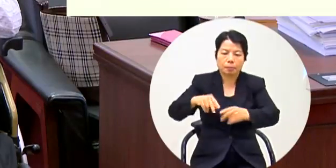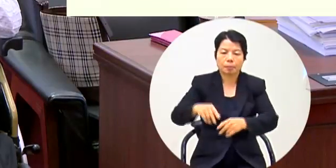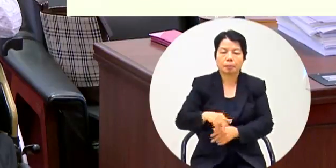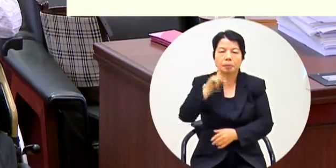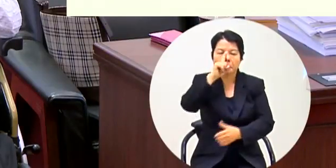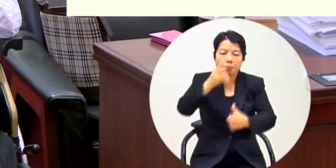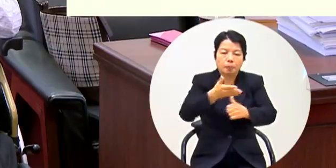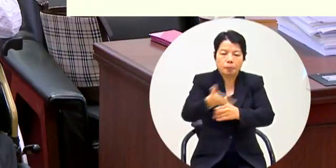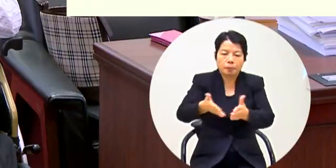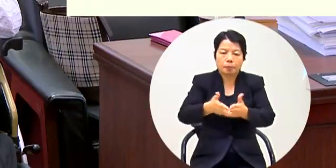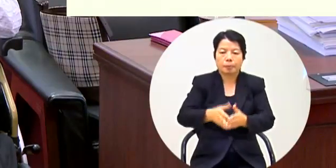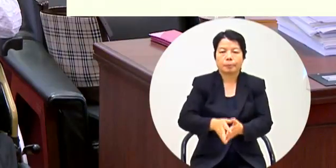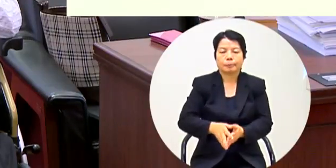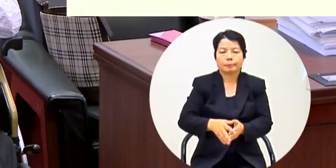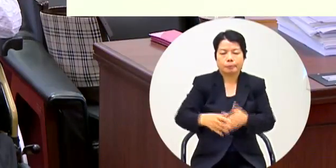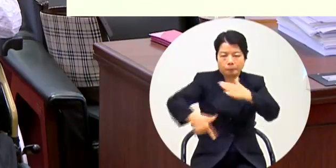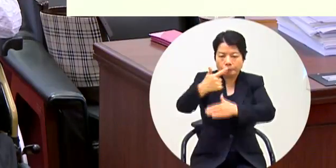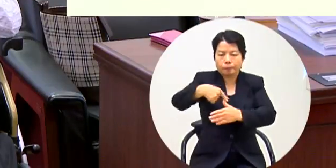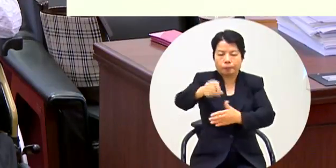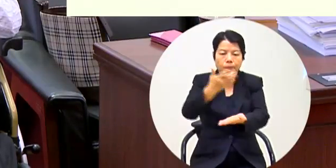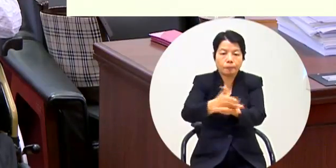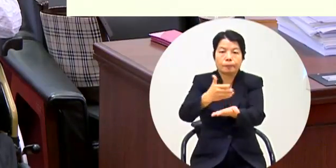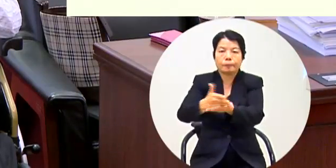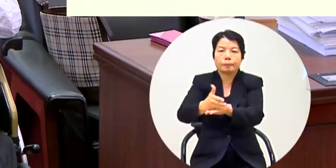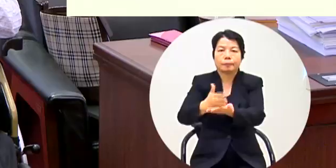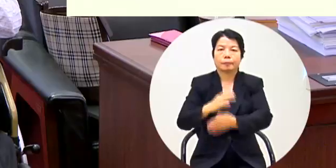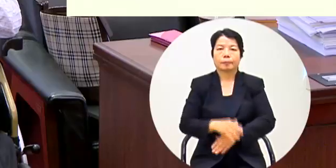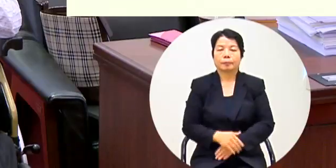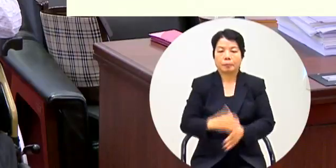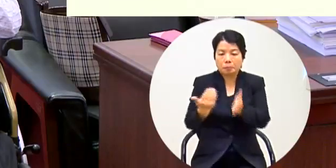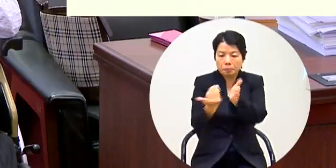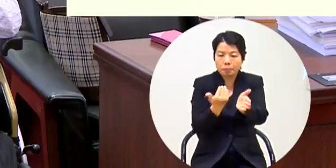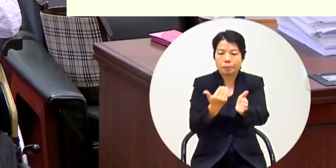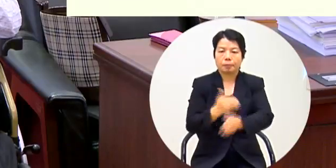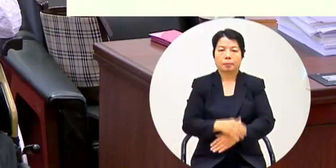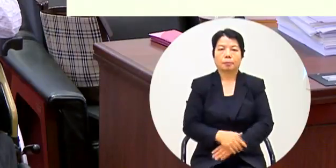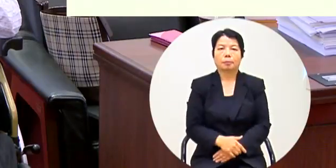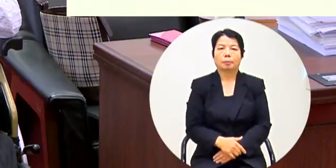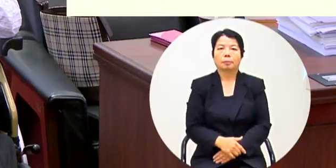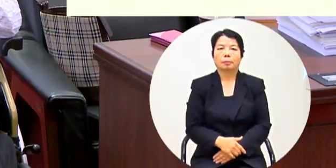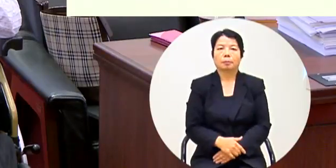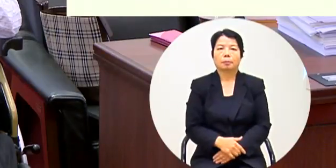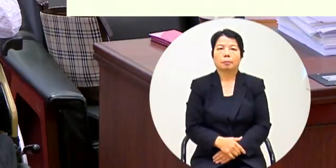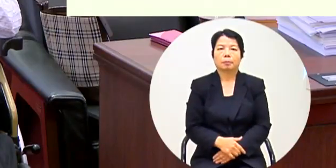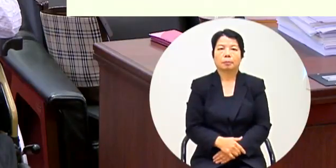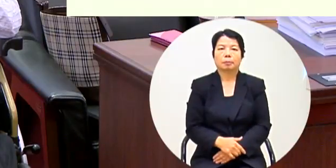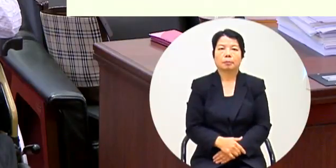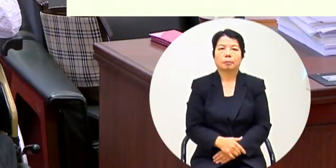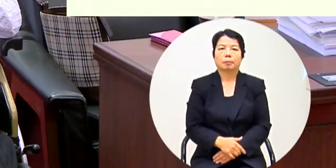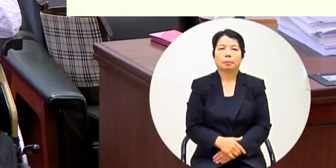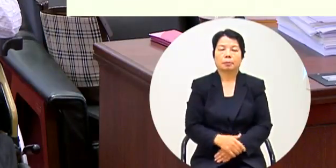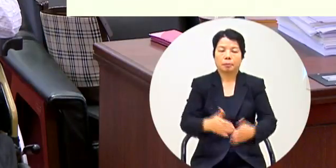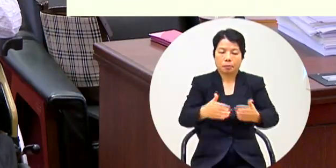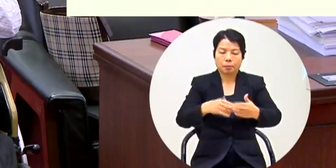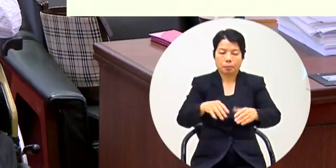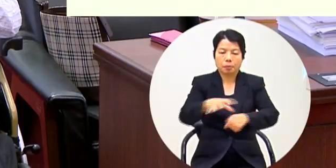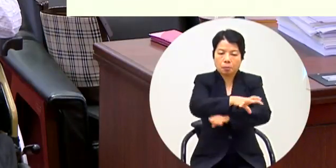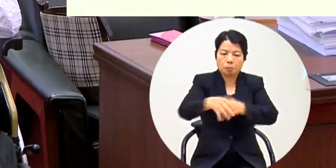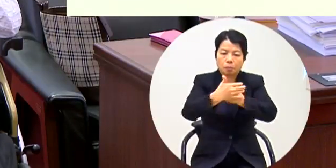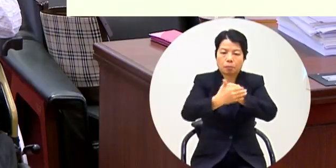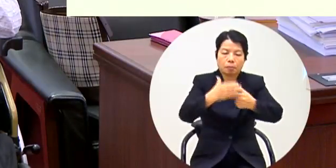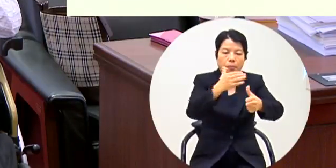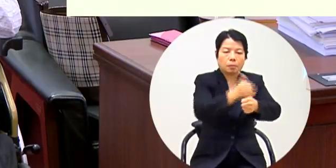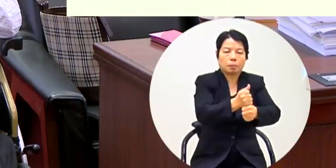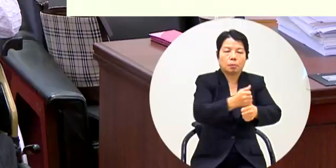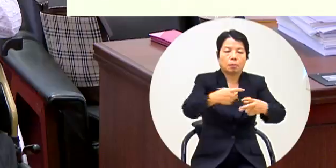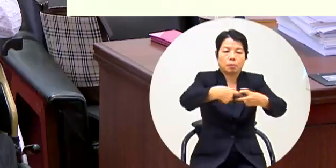还没有提前除役之前呢，我觉得降载很重要。所以环保署呢，李应元署长其实已经有发